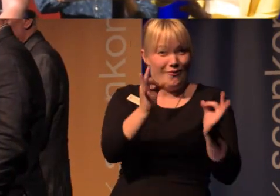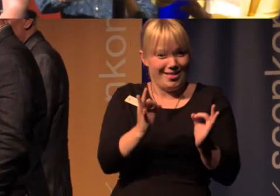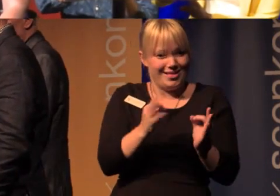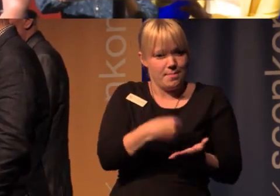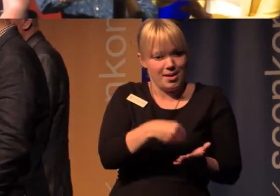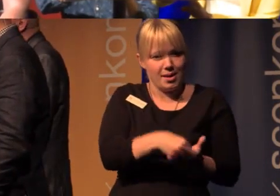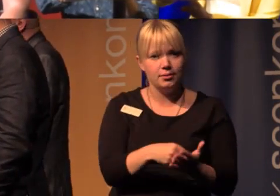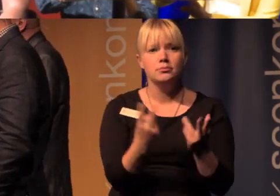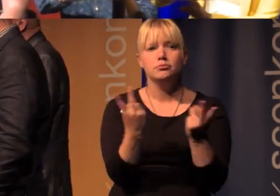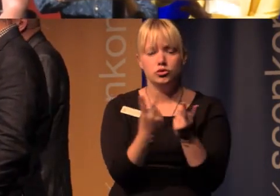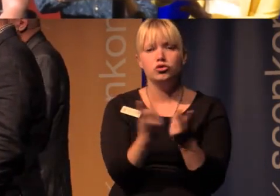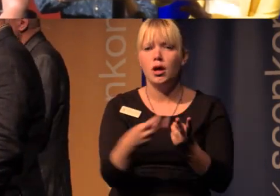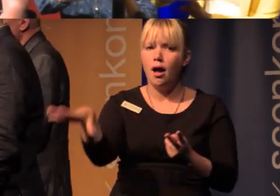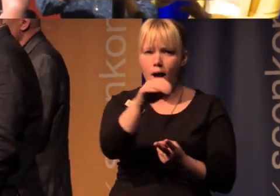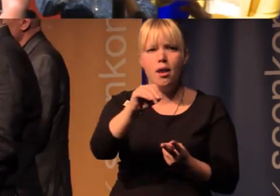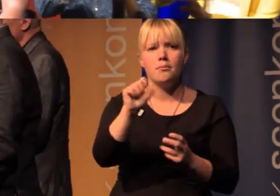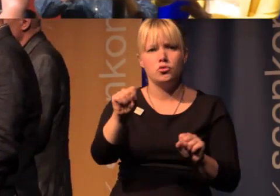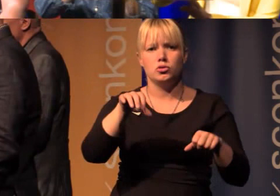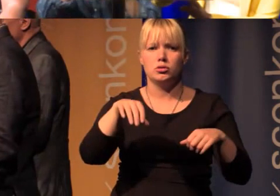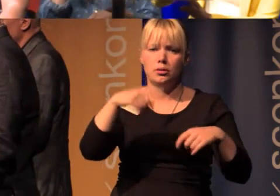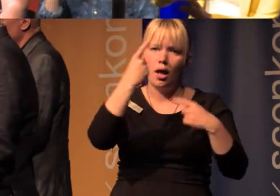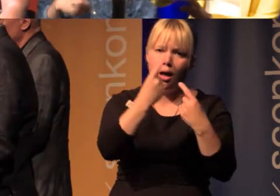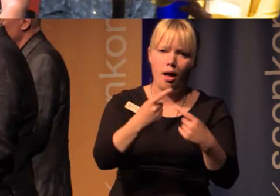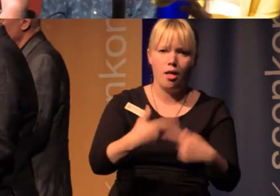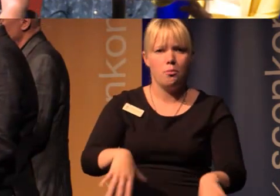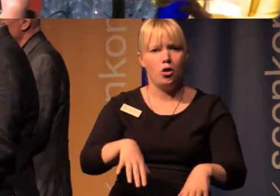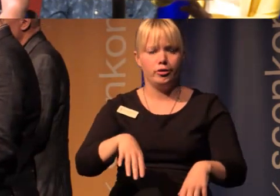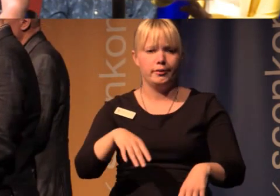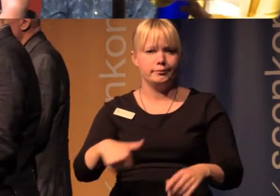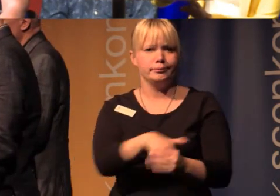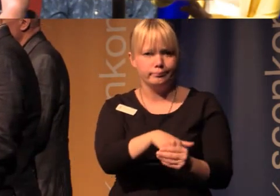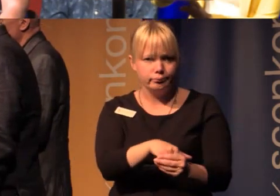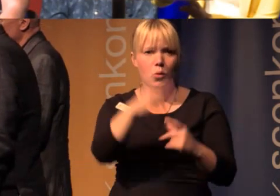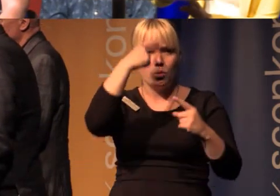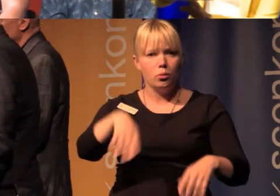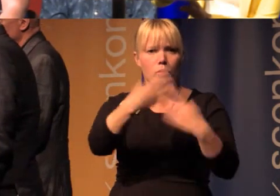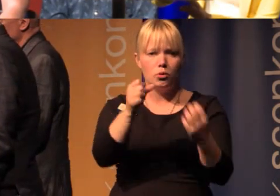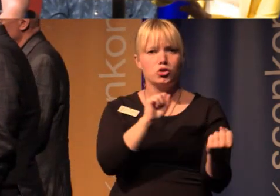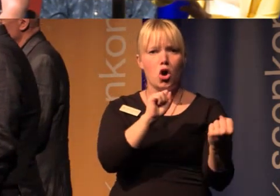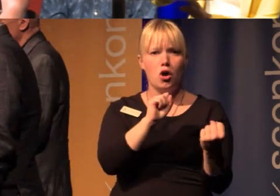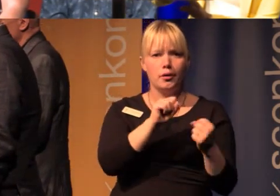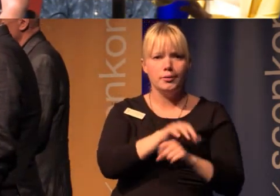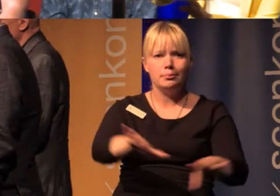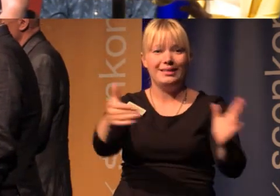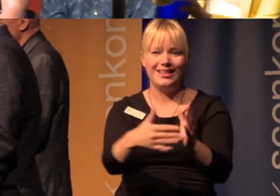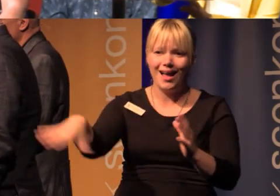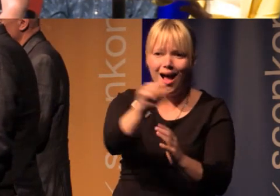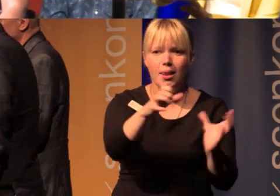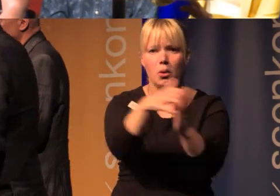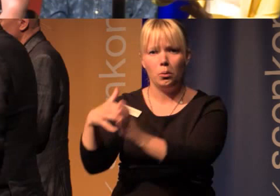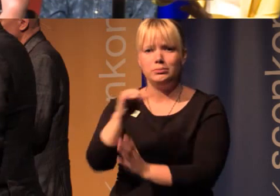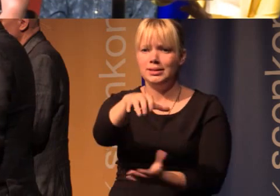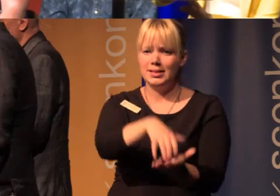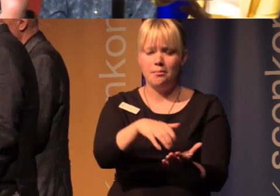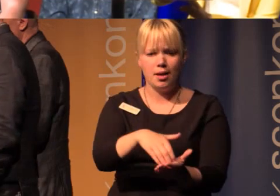också kunna tillgås av alla. Och vi måste också kunna finansiera kultur som går ut till alla grupper i samhället. Det ska inte vara exkluderande